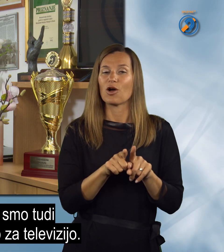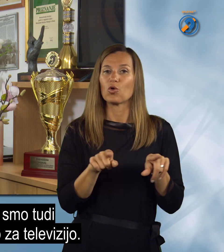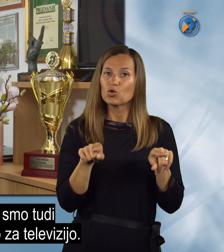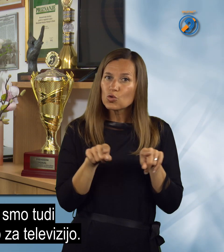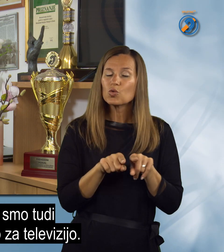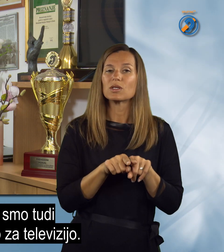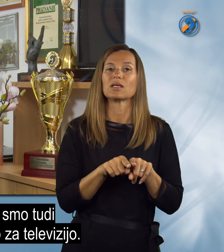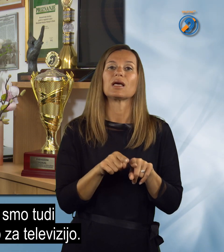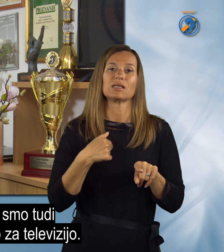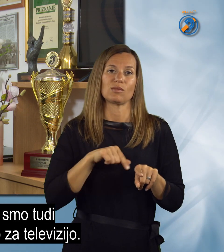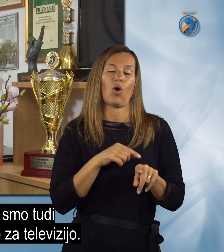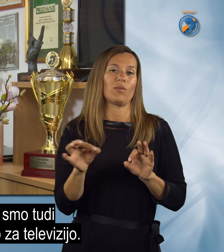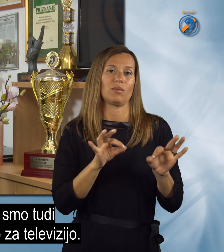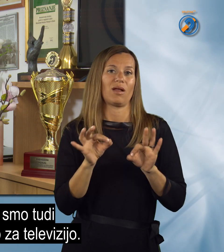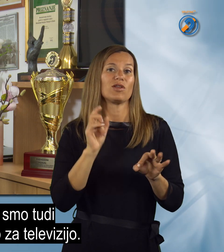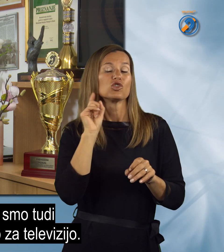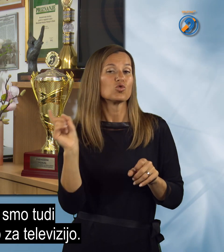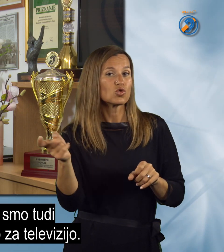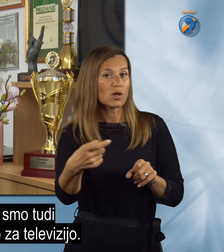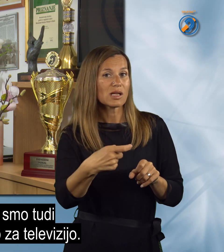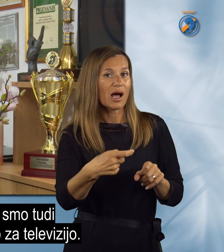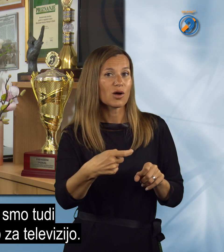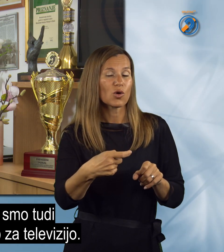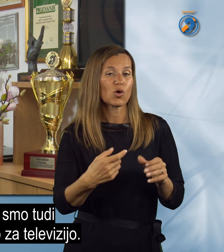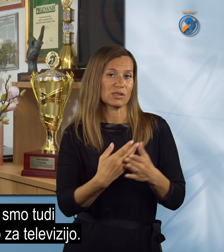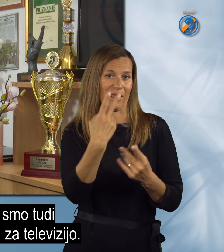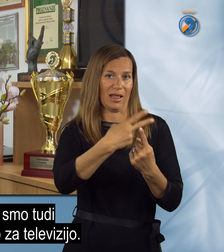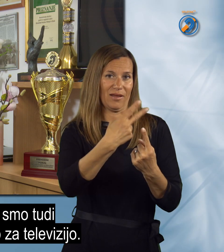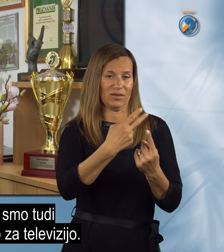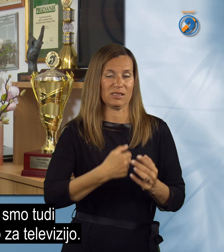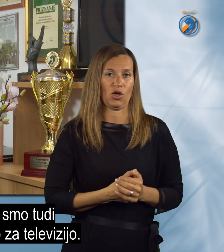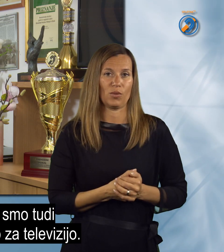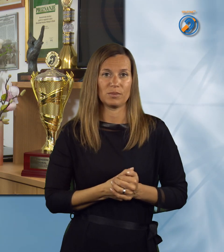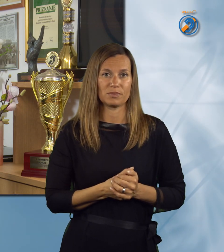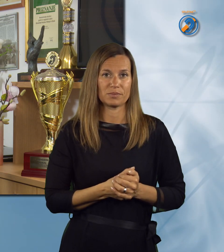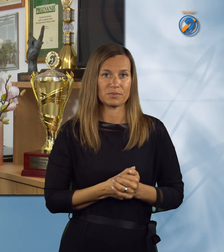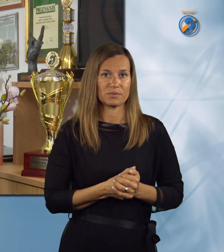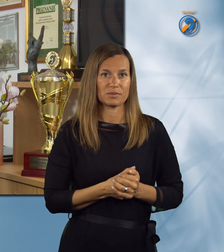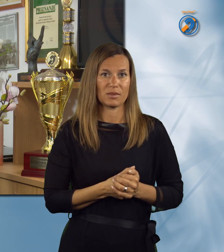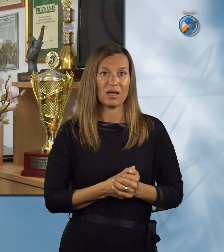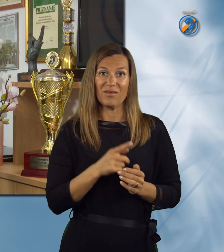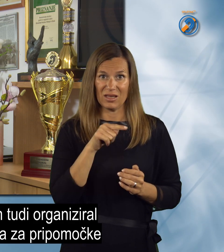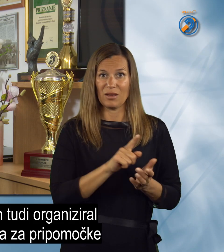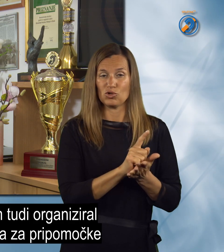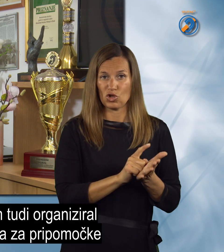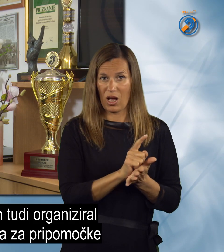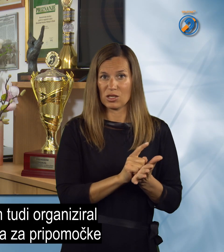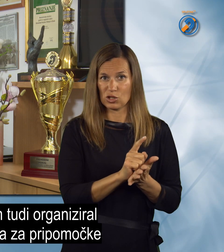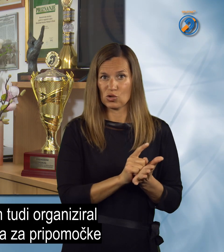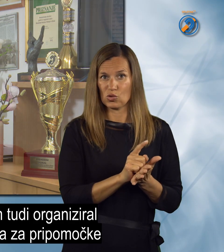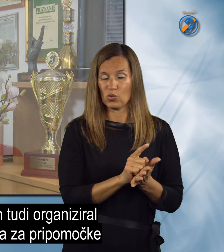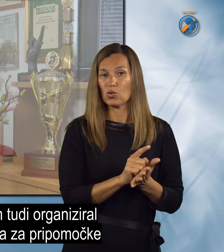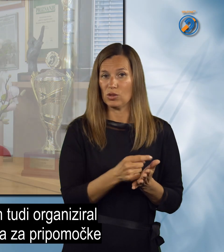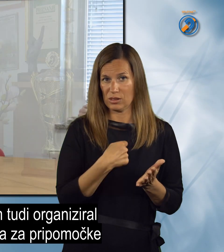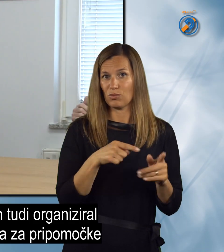tudi smo nastavili slušno zanko za televizijo. V tem času